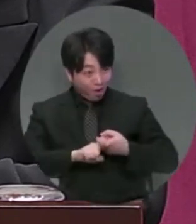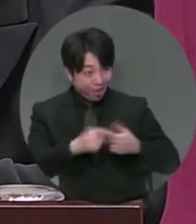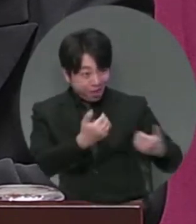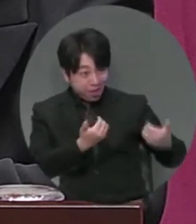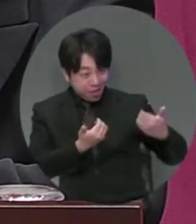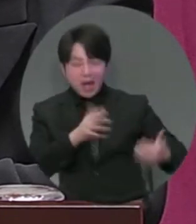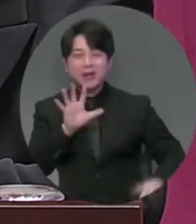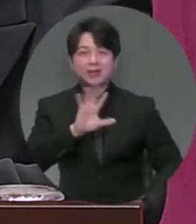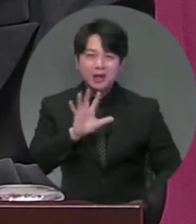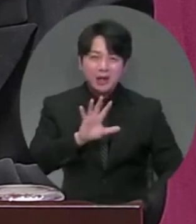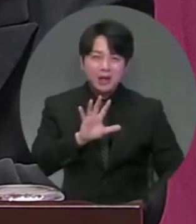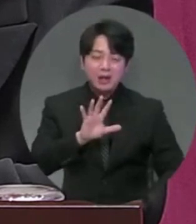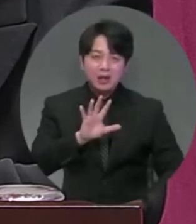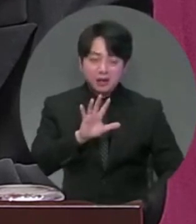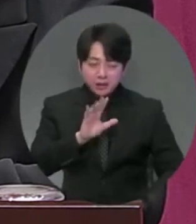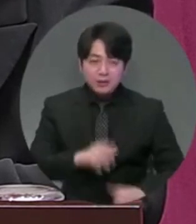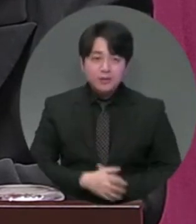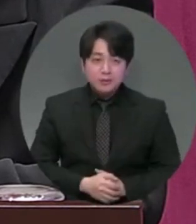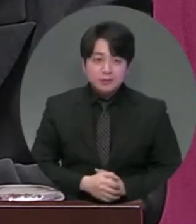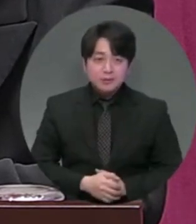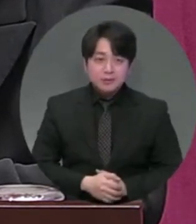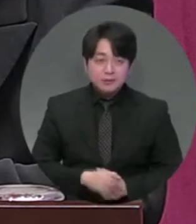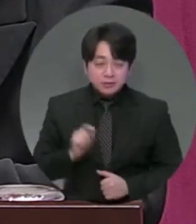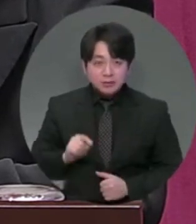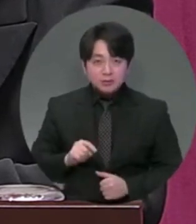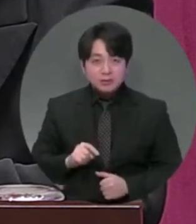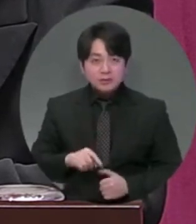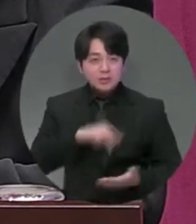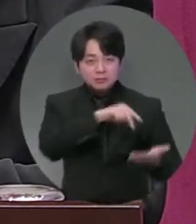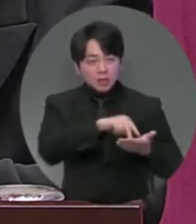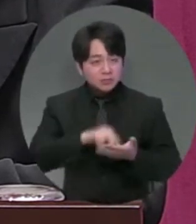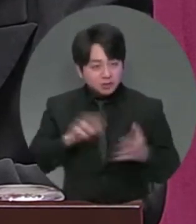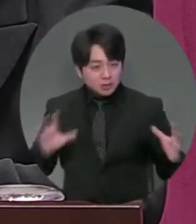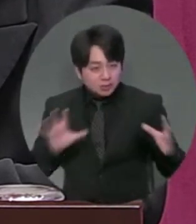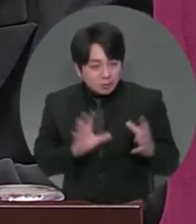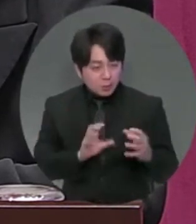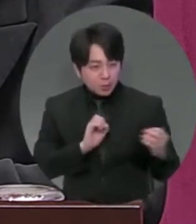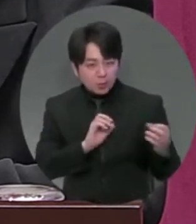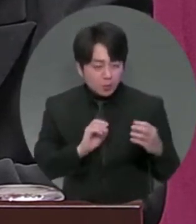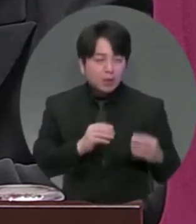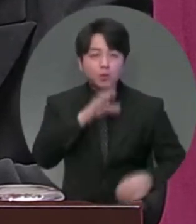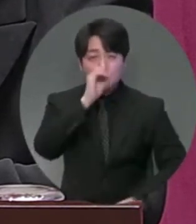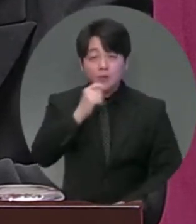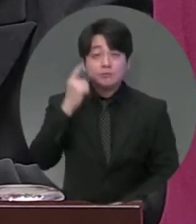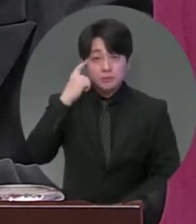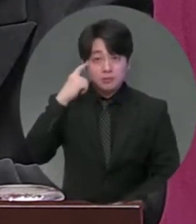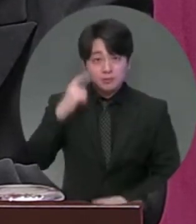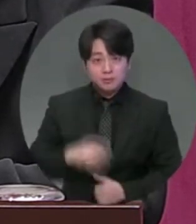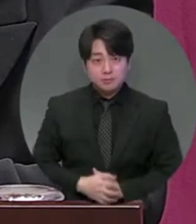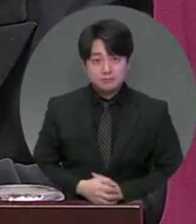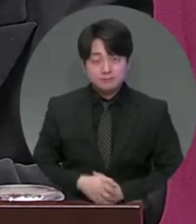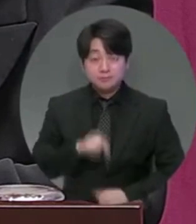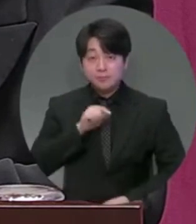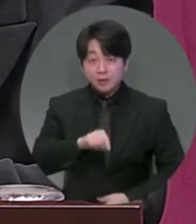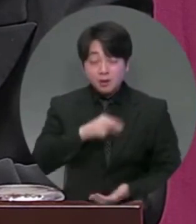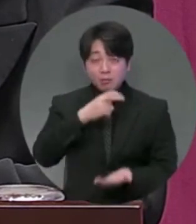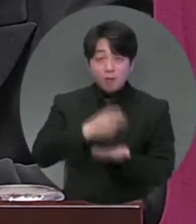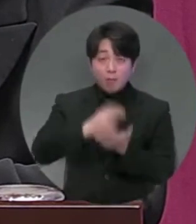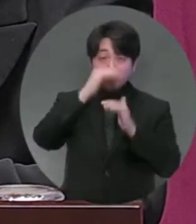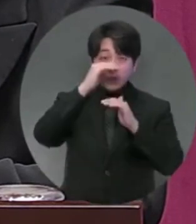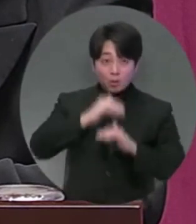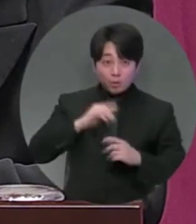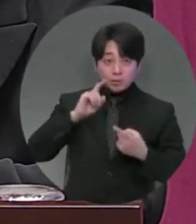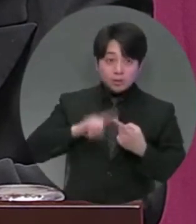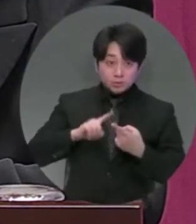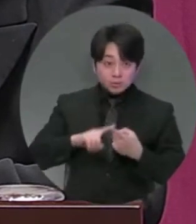가지고 서로 건설적인 토론을 해서 국민들이 공론을 형성해 가시면 되실 문제라고 생각합니다 저는이 부분에 대해서 일단